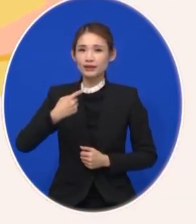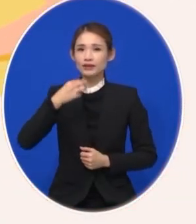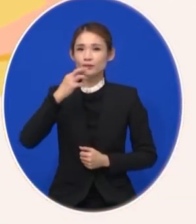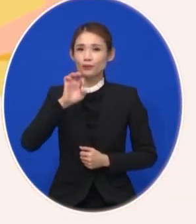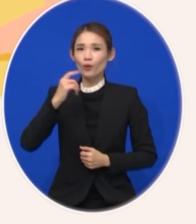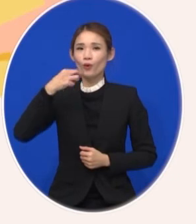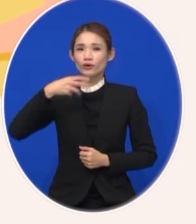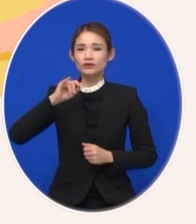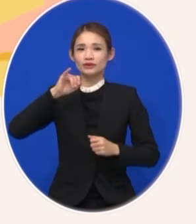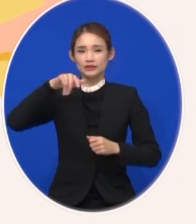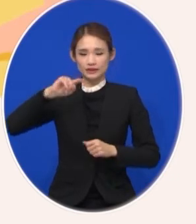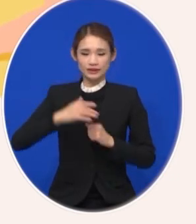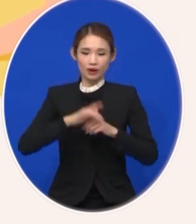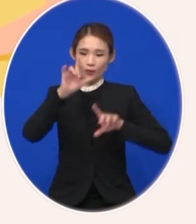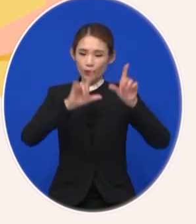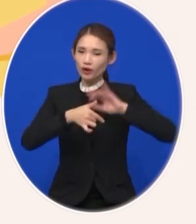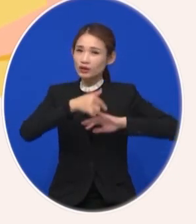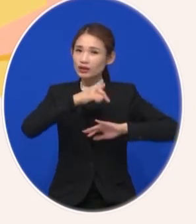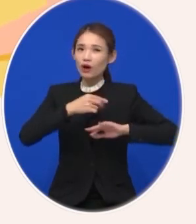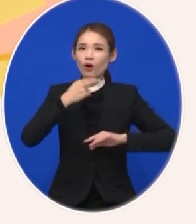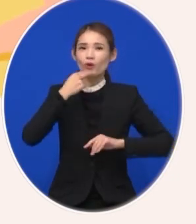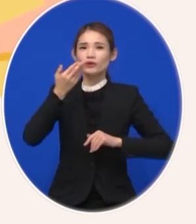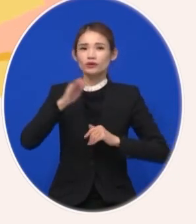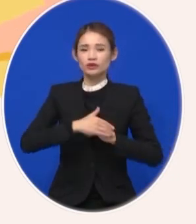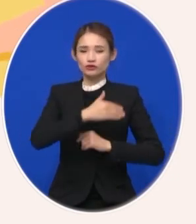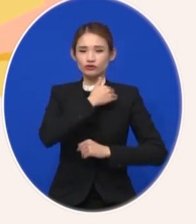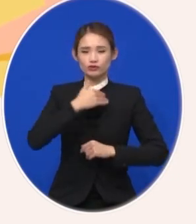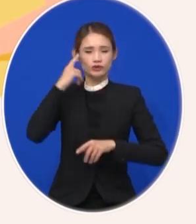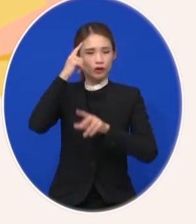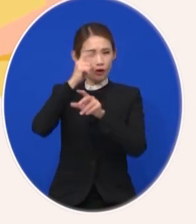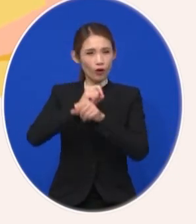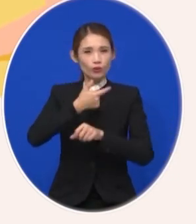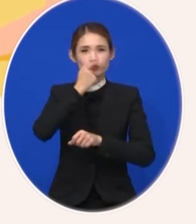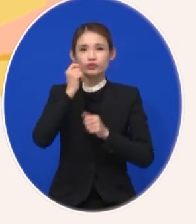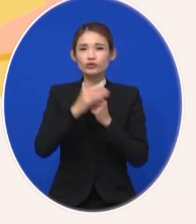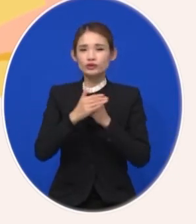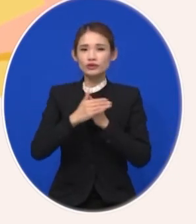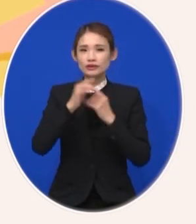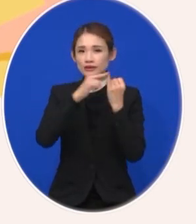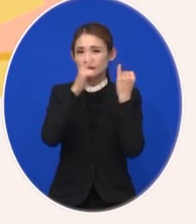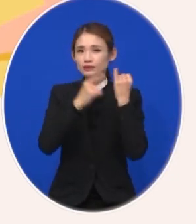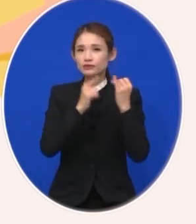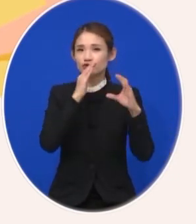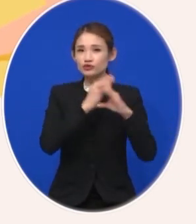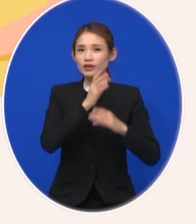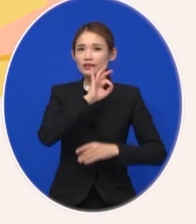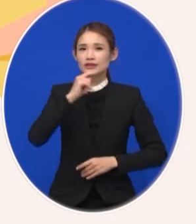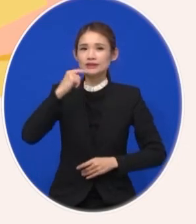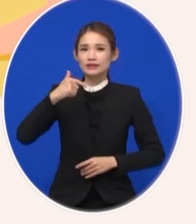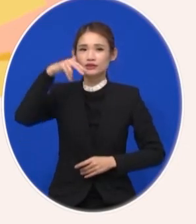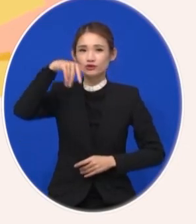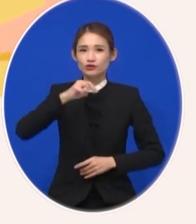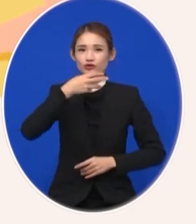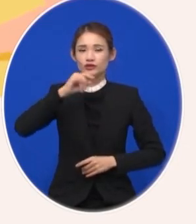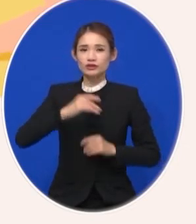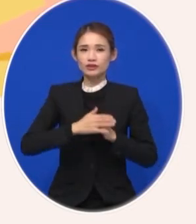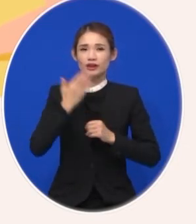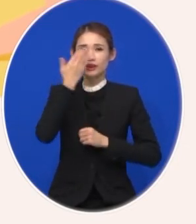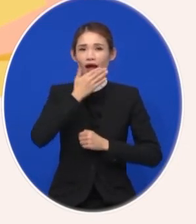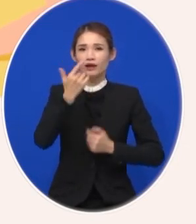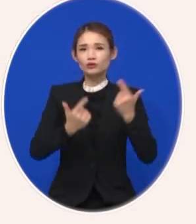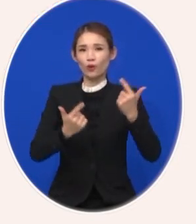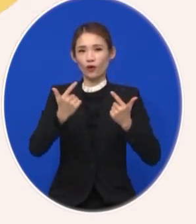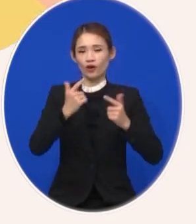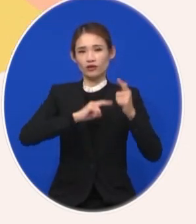메트포르민은 기형 가능성이 거의 없는 약이지만 충분한 연구 부족으로 임신 중에는 인슐린으로 혈당을 조절하는 것이